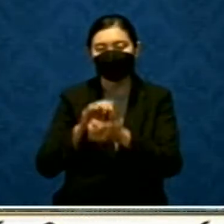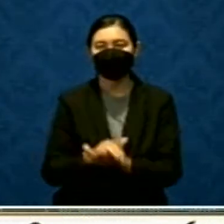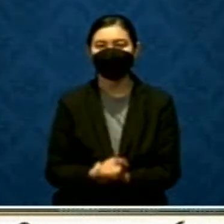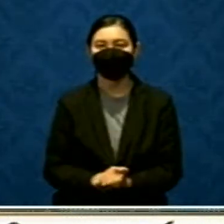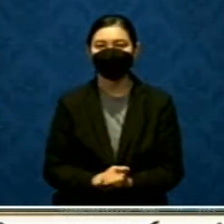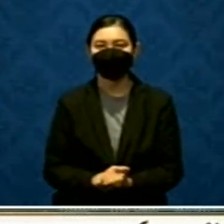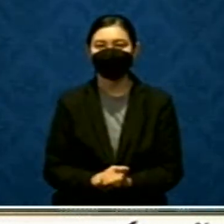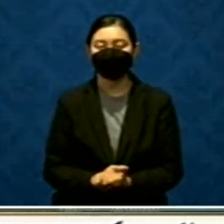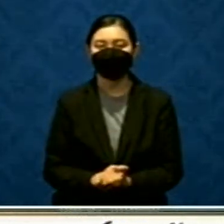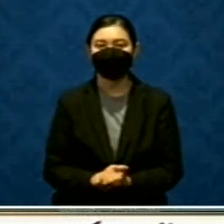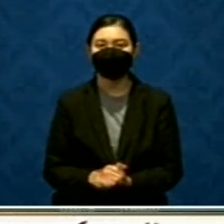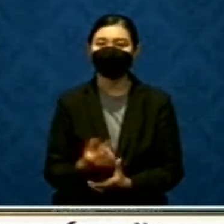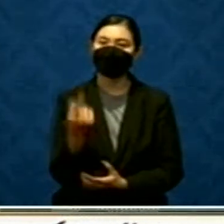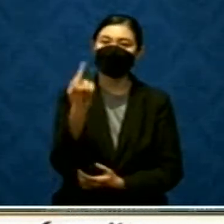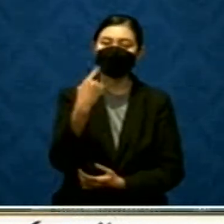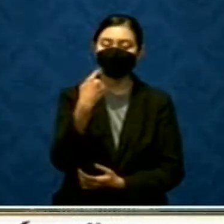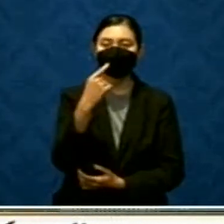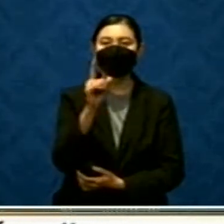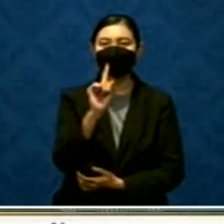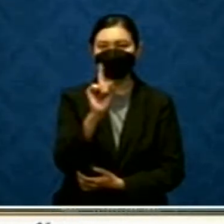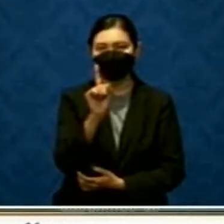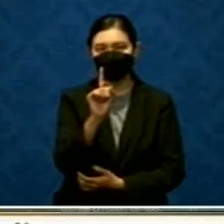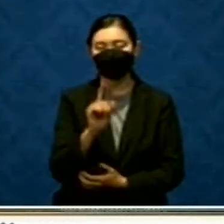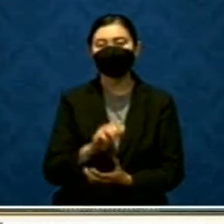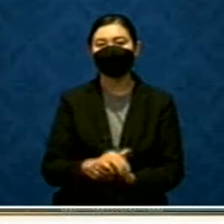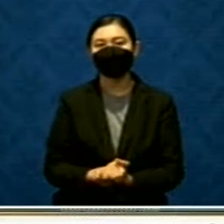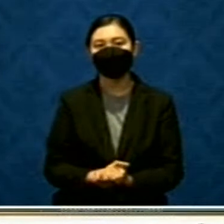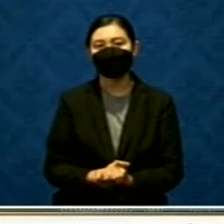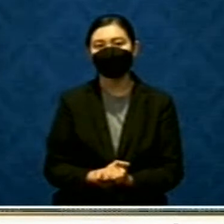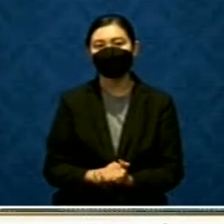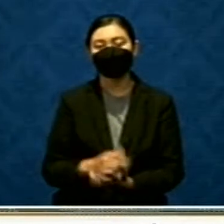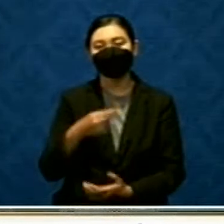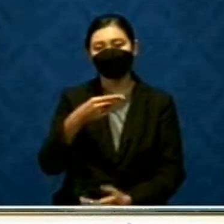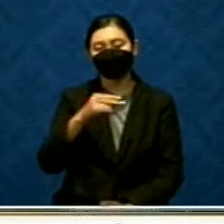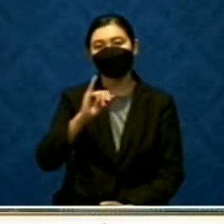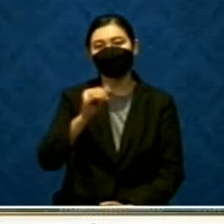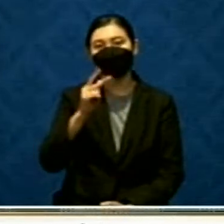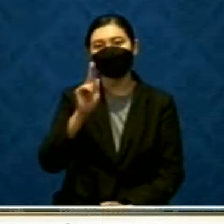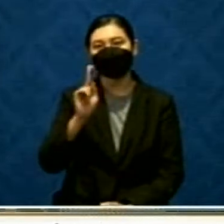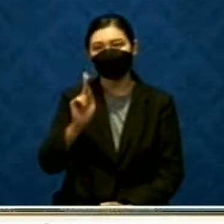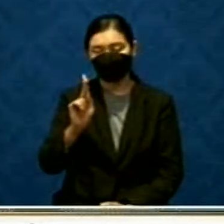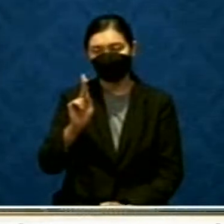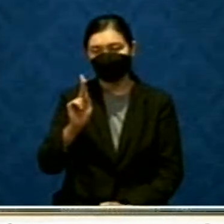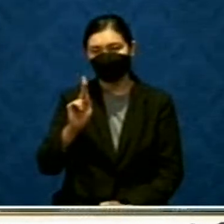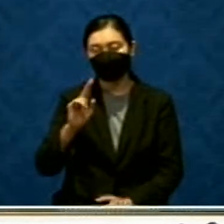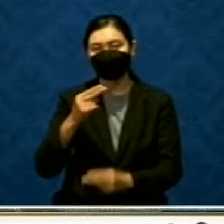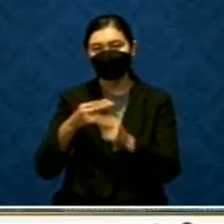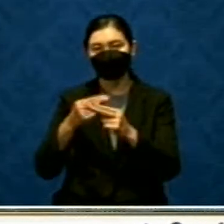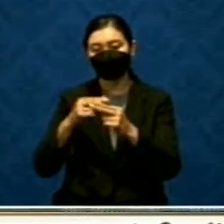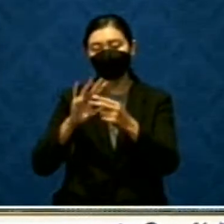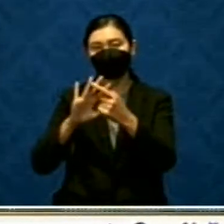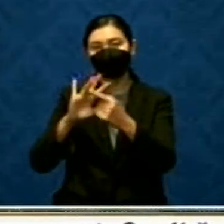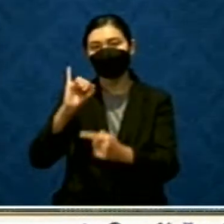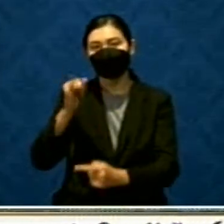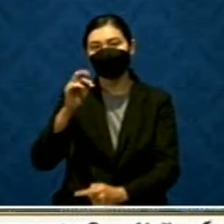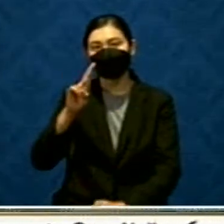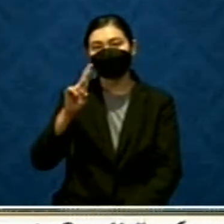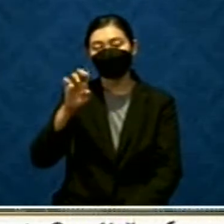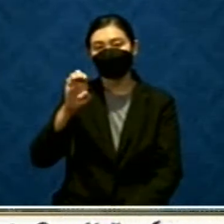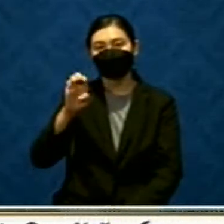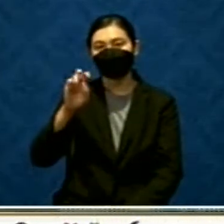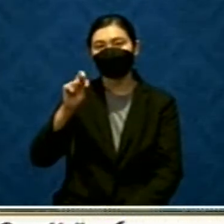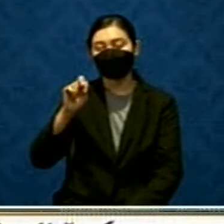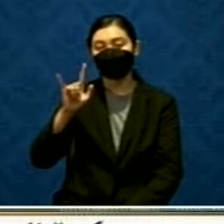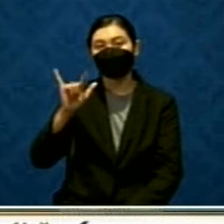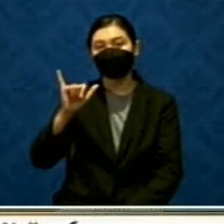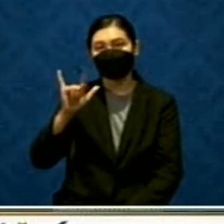าก็คือกล่าวหาว่านิติกรรมขายหุ้นของหจก.บุรีเจริญนั้นมีพฤติกรรมน่าสงสัยว่าเป็นการ